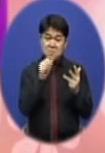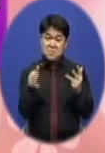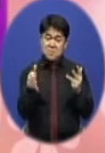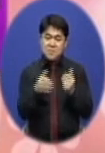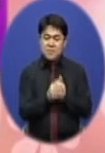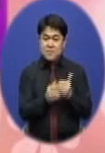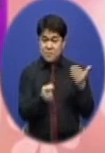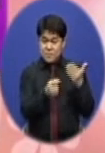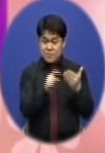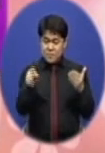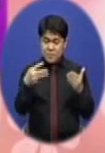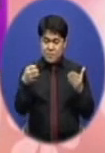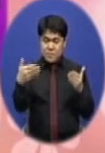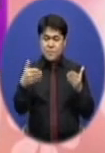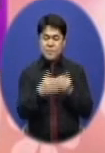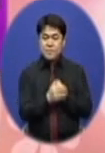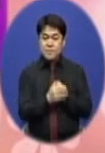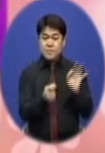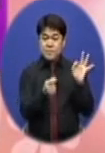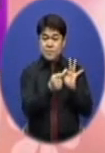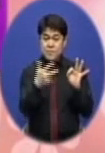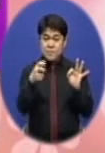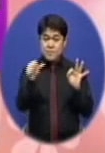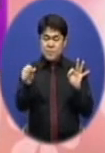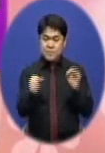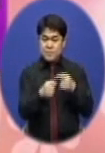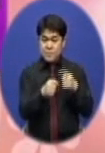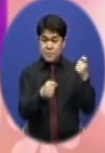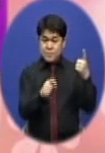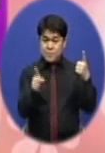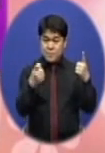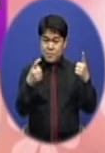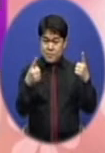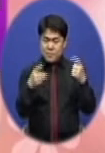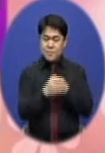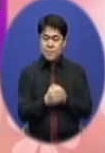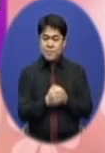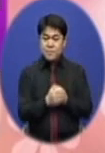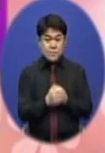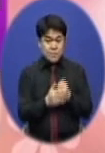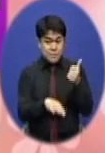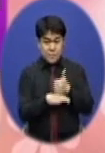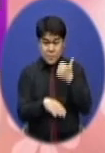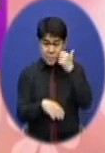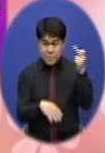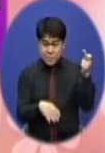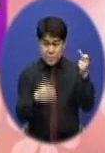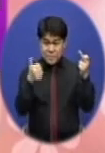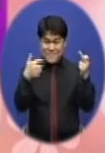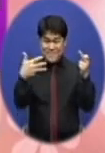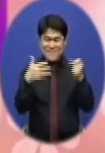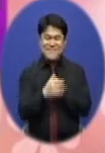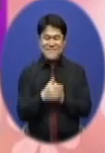건너뛰고요. 9번 139표, 네, 10번 75표, 11번 111표, 마지막 참가자